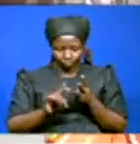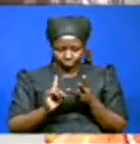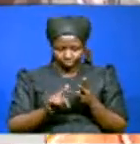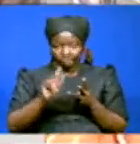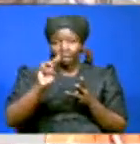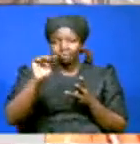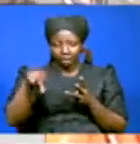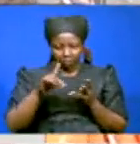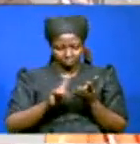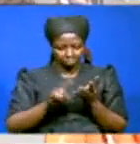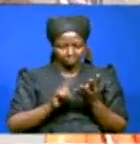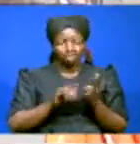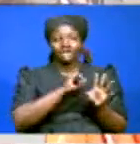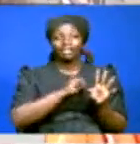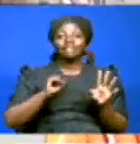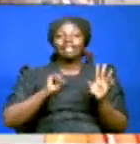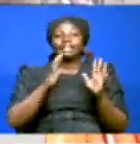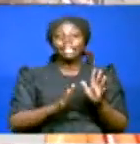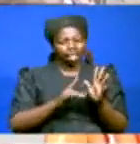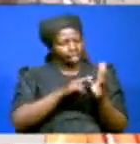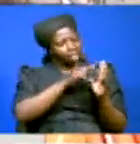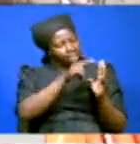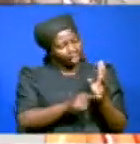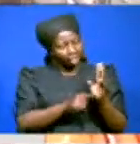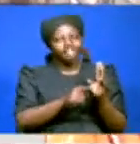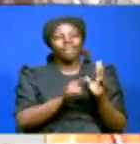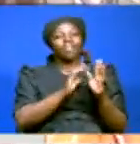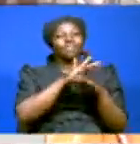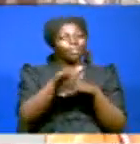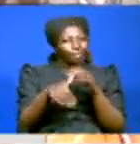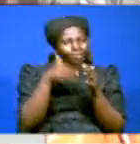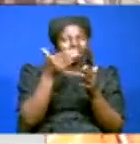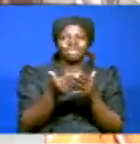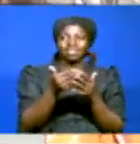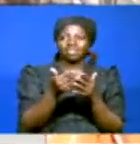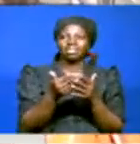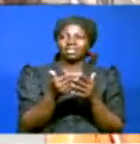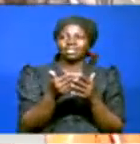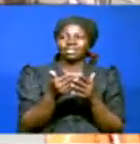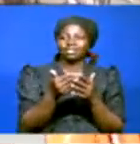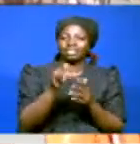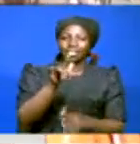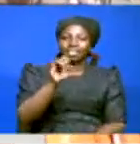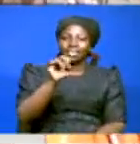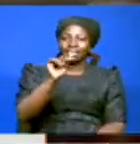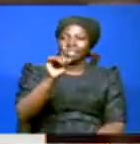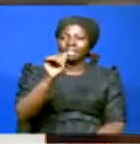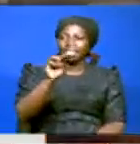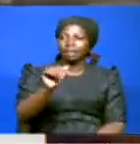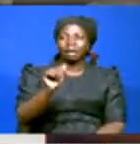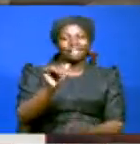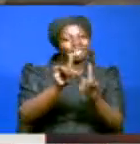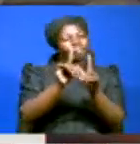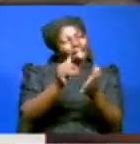mbunge, kama senator, mpaka hata ledema lakini ikuwa Narok, atusaidie kwa wanyama pori.